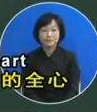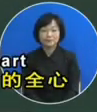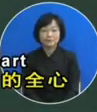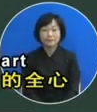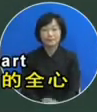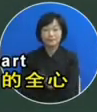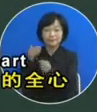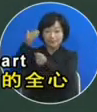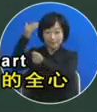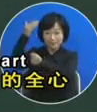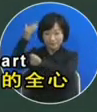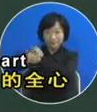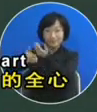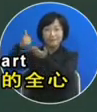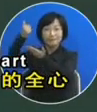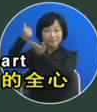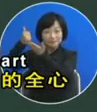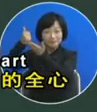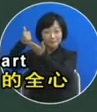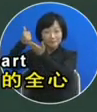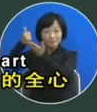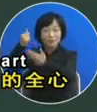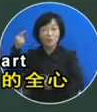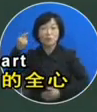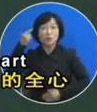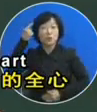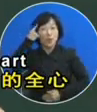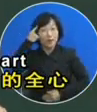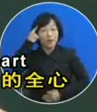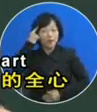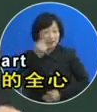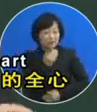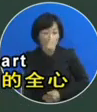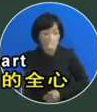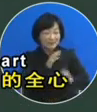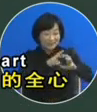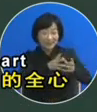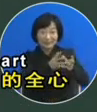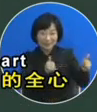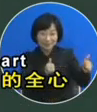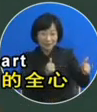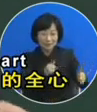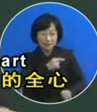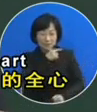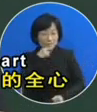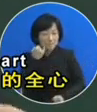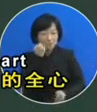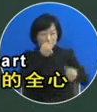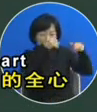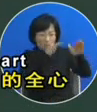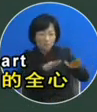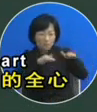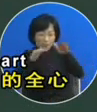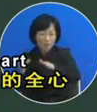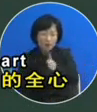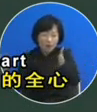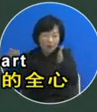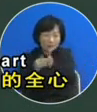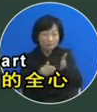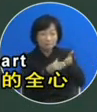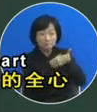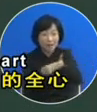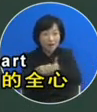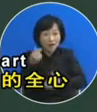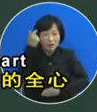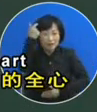하나님께서는 왜 이스라엘 민족을 홍해로 인도하셨을까요? Why is that God led the Israelites to the Red Sea? 바로 가는